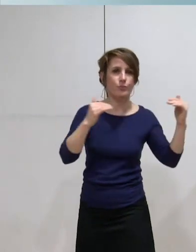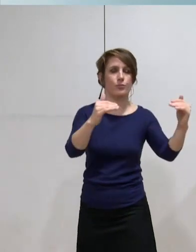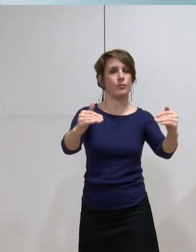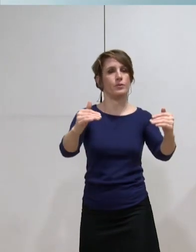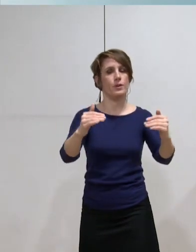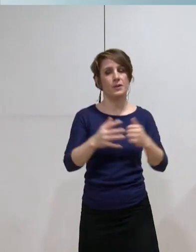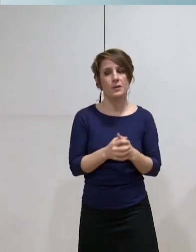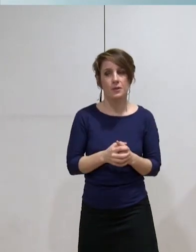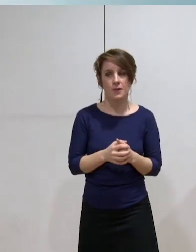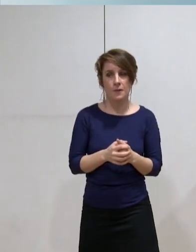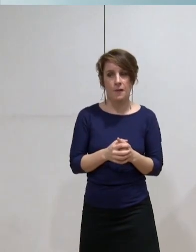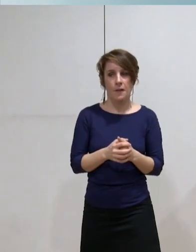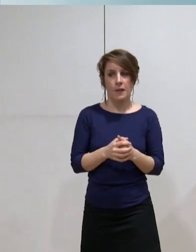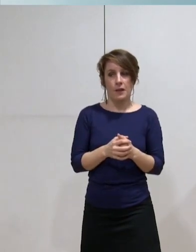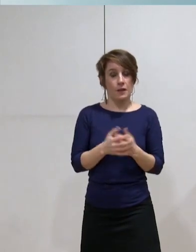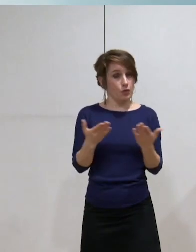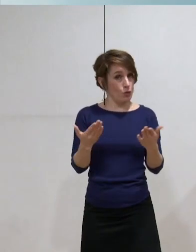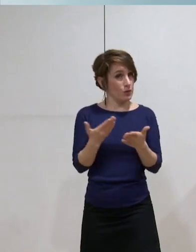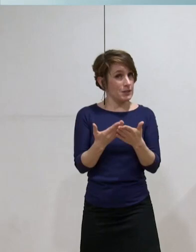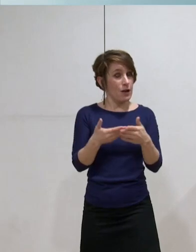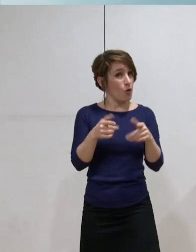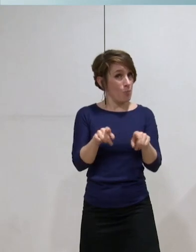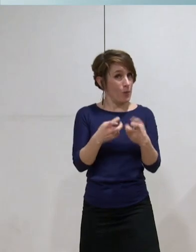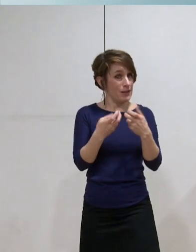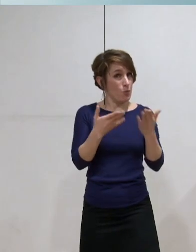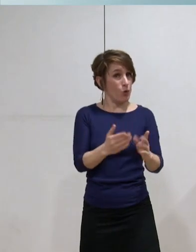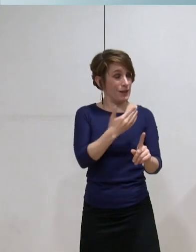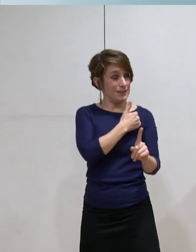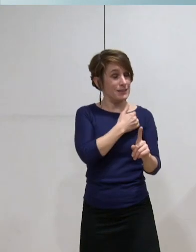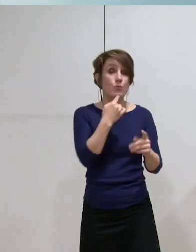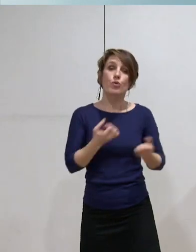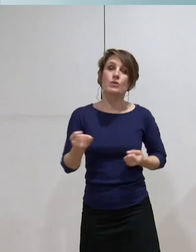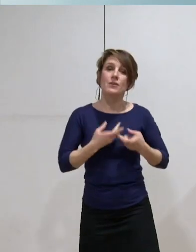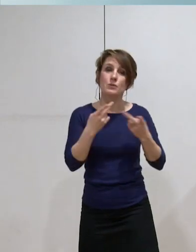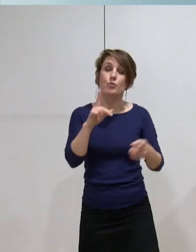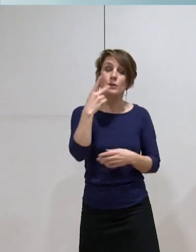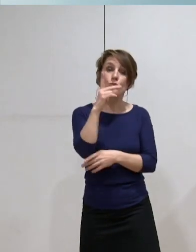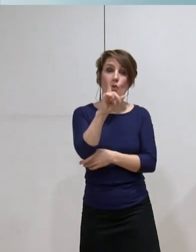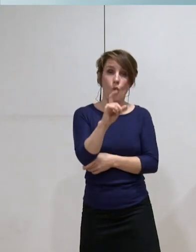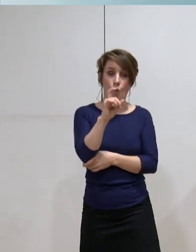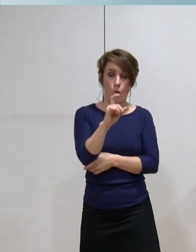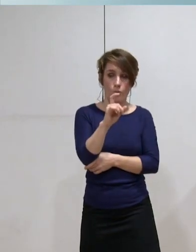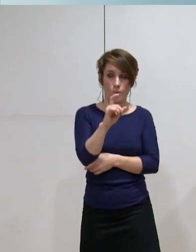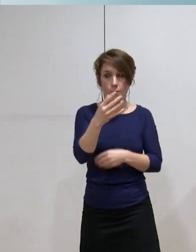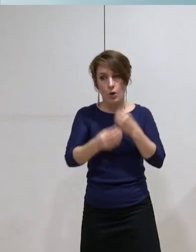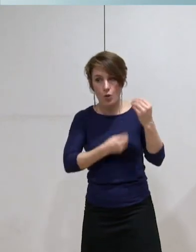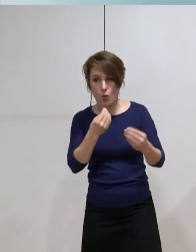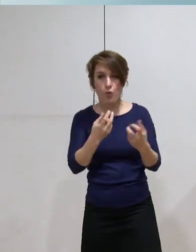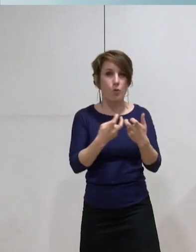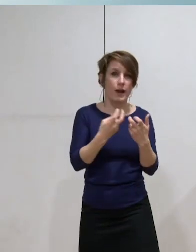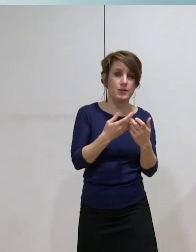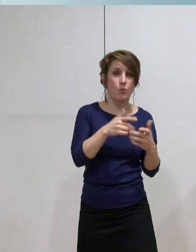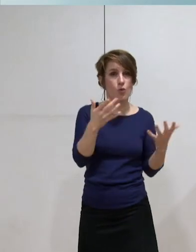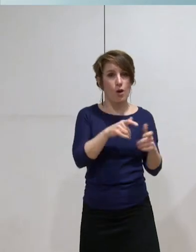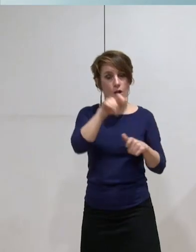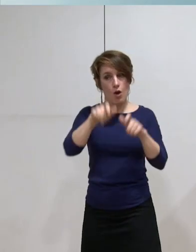population comme cela vient d'être décidé pour le service public de l'eau par la méroop ou en aidant les populations à faire baisser les